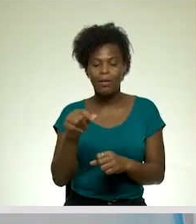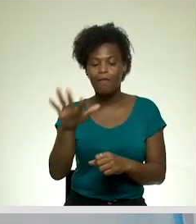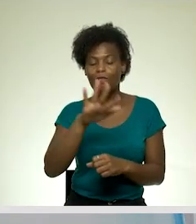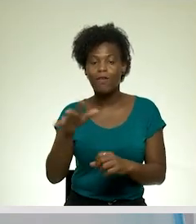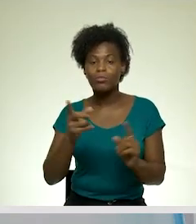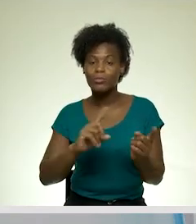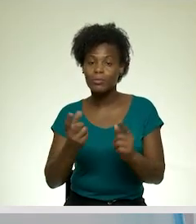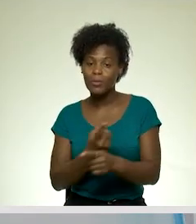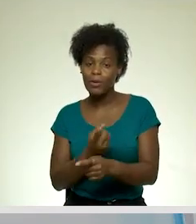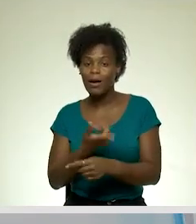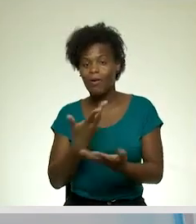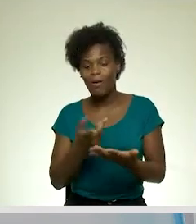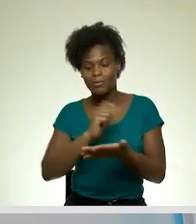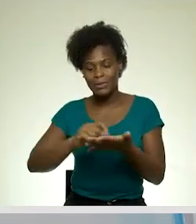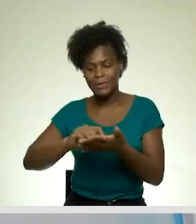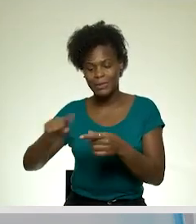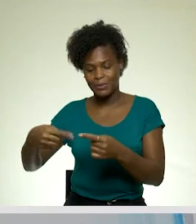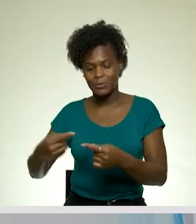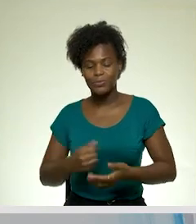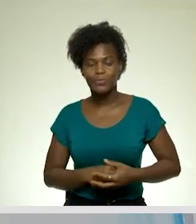passe aux exercices.